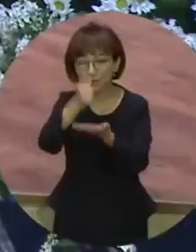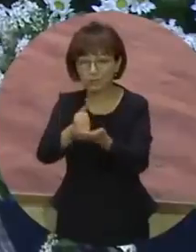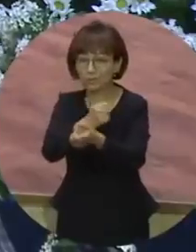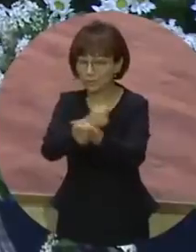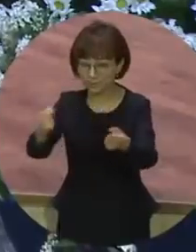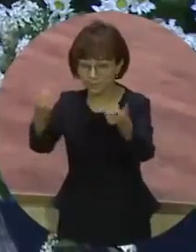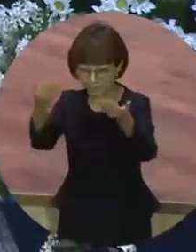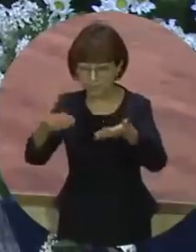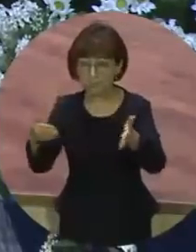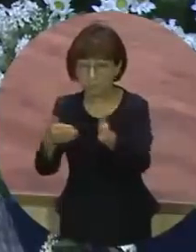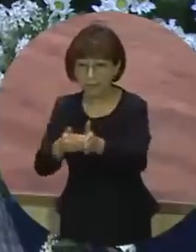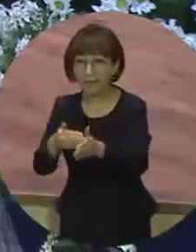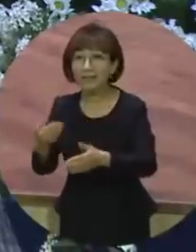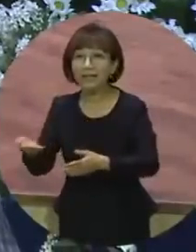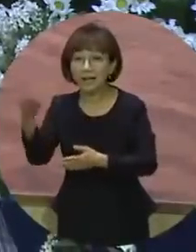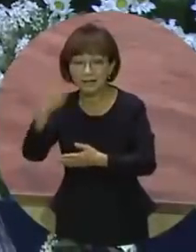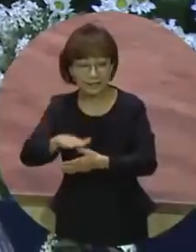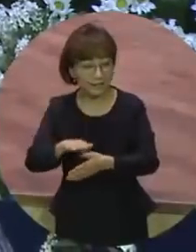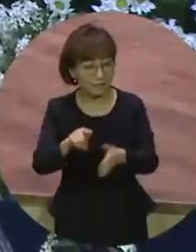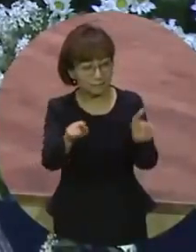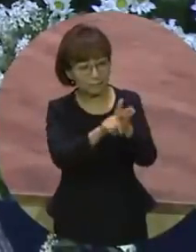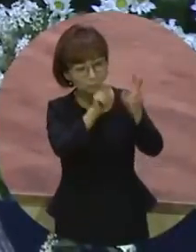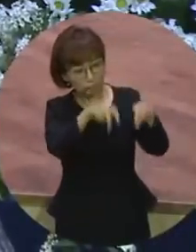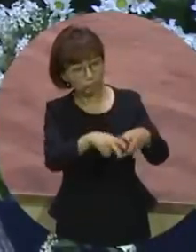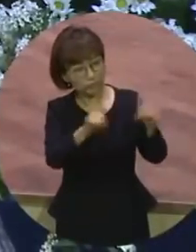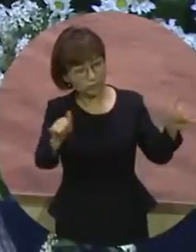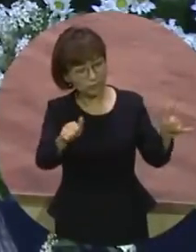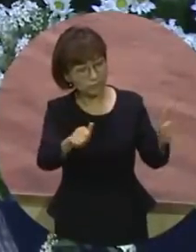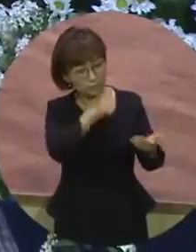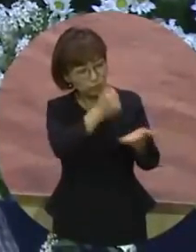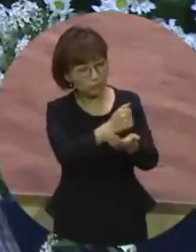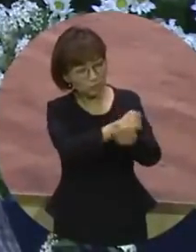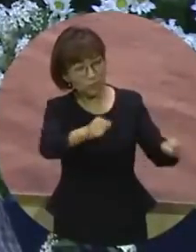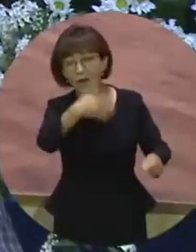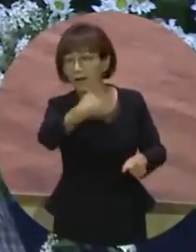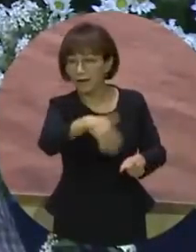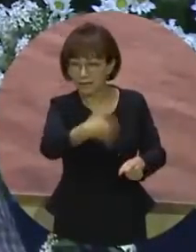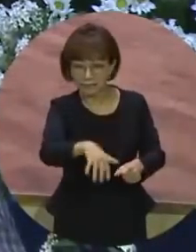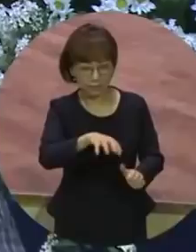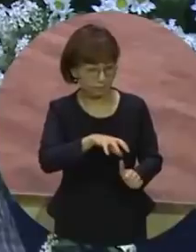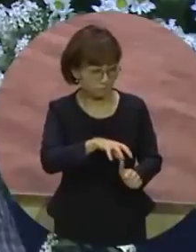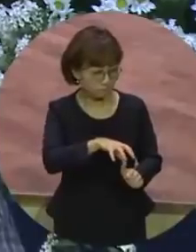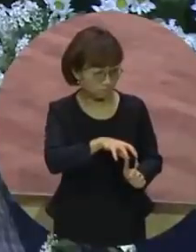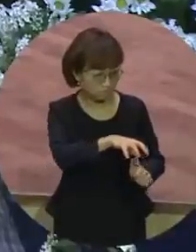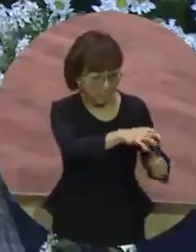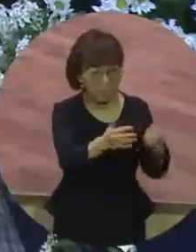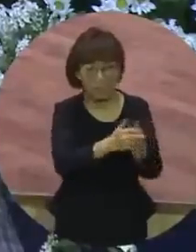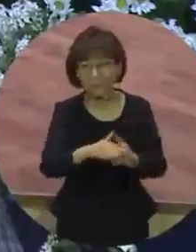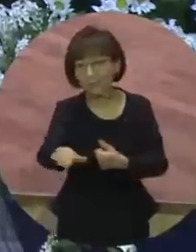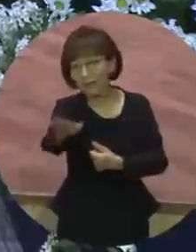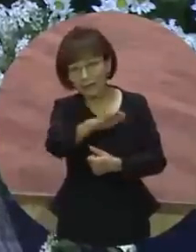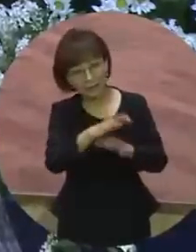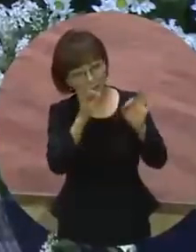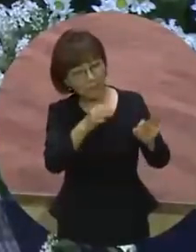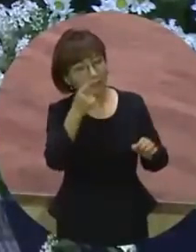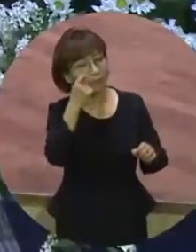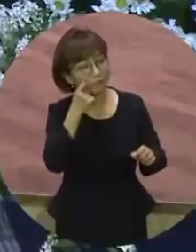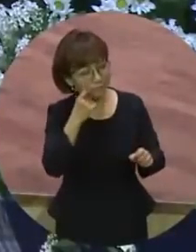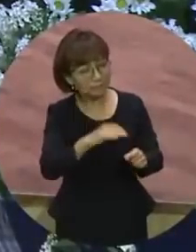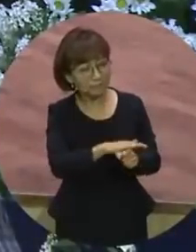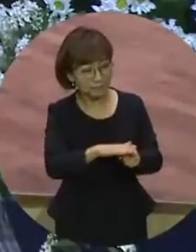거예요. 불신자들은 잡혀있어요. 저들은 어떻게 해요? 불쌍하니까 건져내 줘야 됩니다. 죄에서 해방시켜 줘야